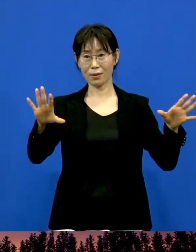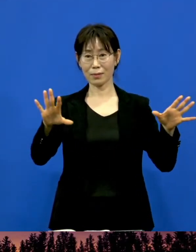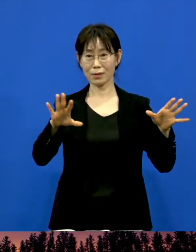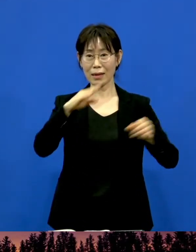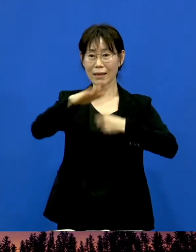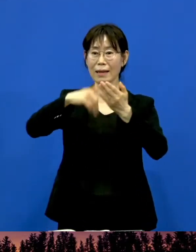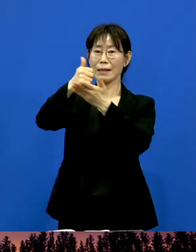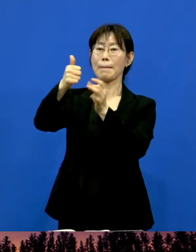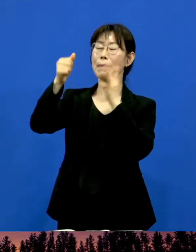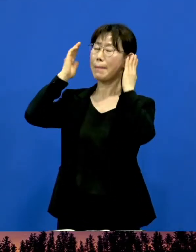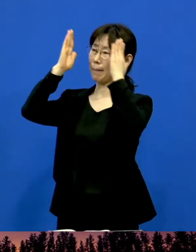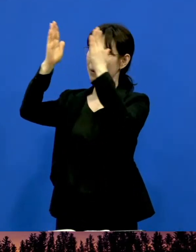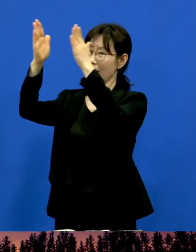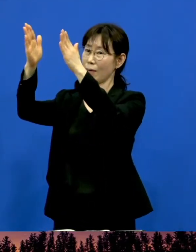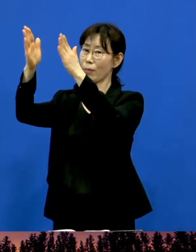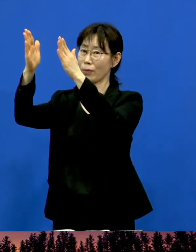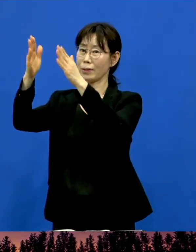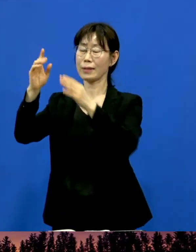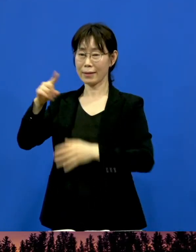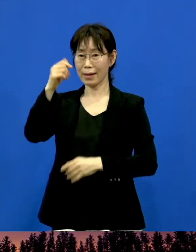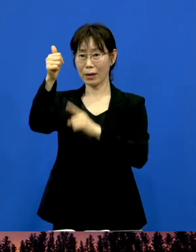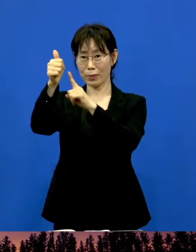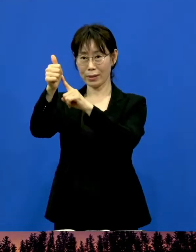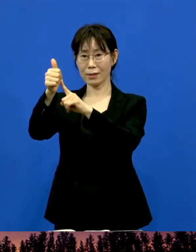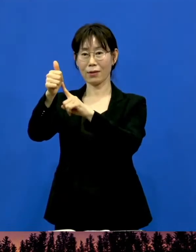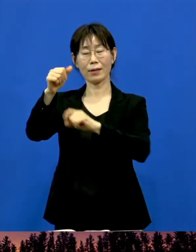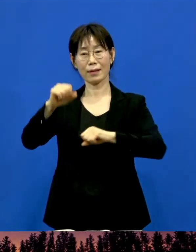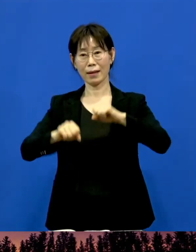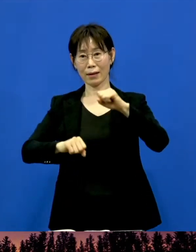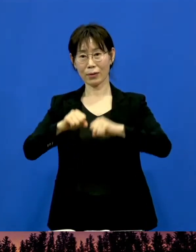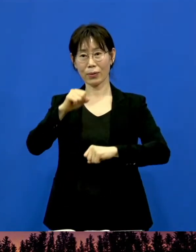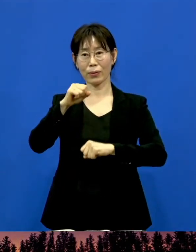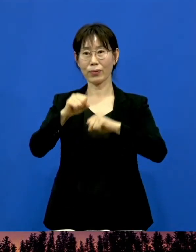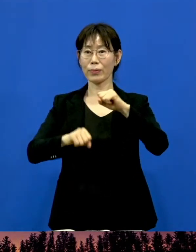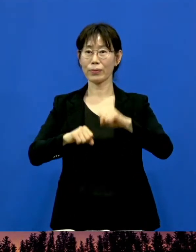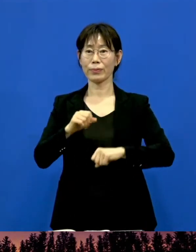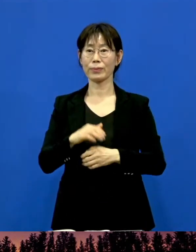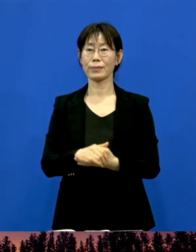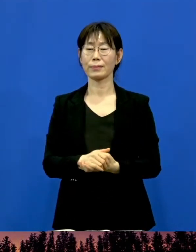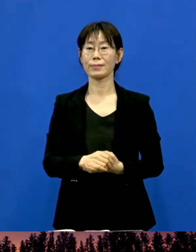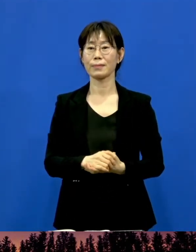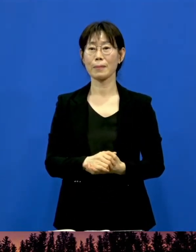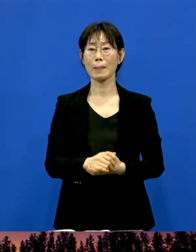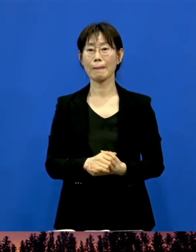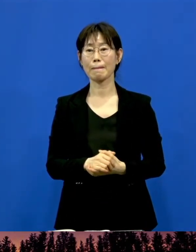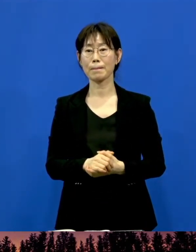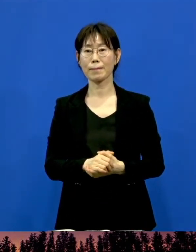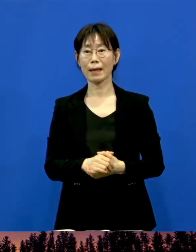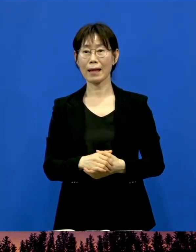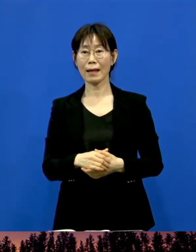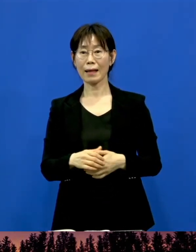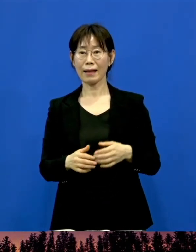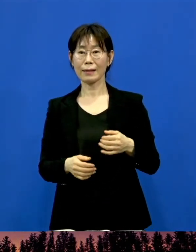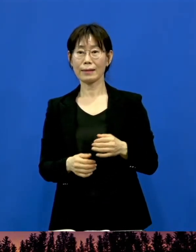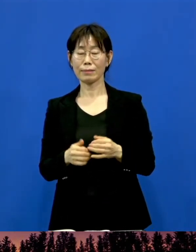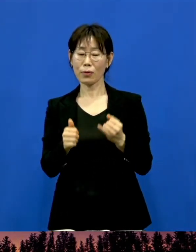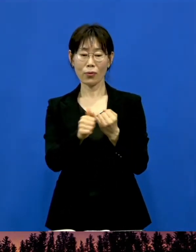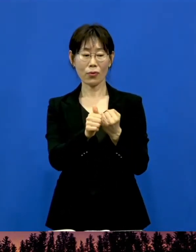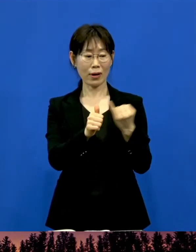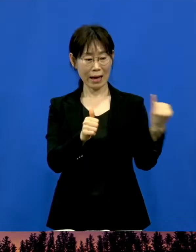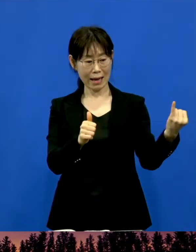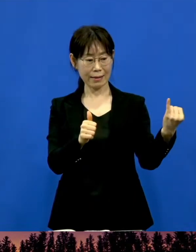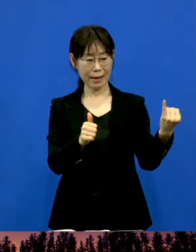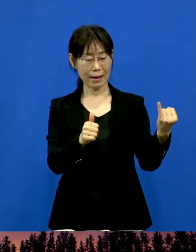그분에게 압도를 당하기 때문에, 그의 시선이 하나님에게 압도를 당하기 때문에 안에 미갈의 조롱이나 백성들의